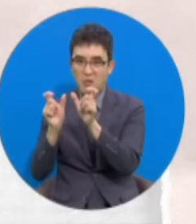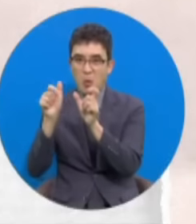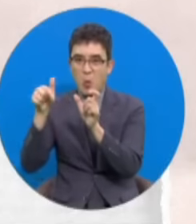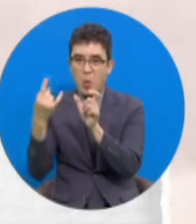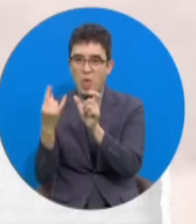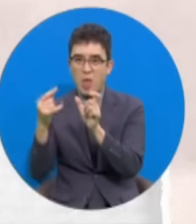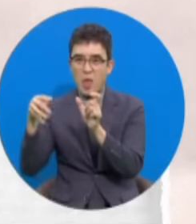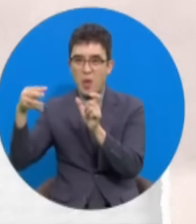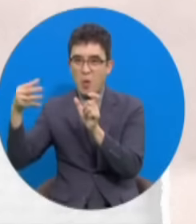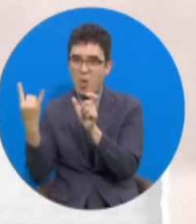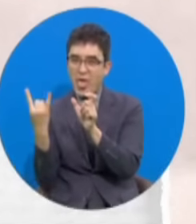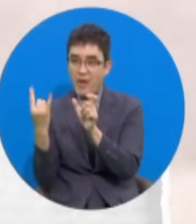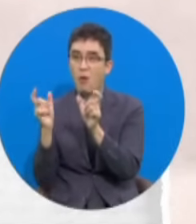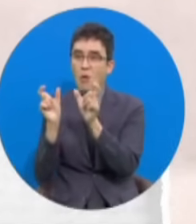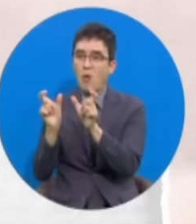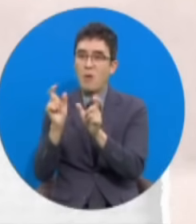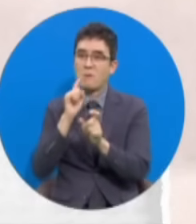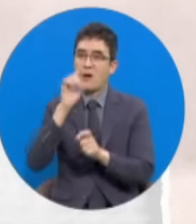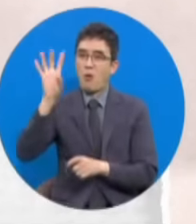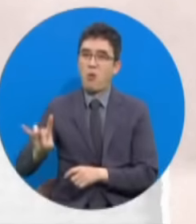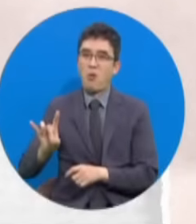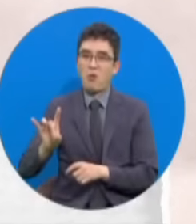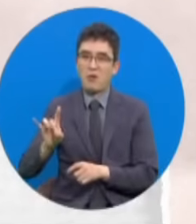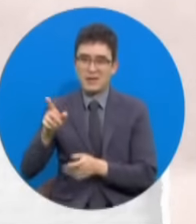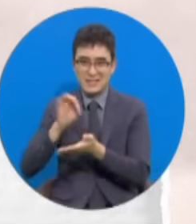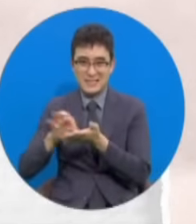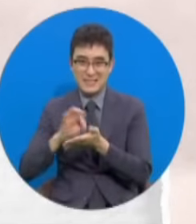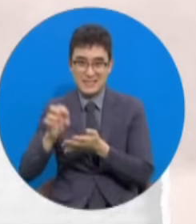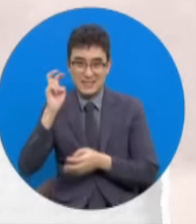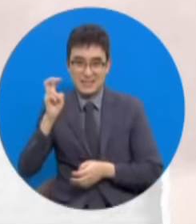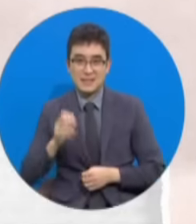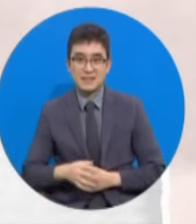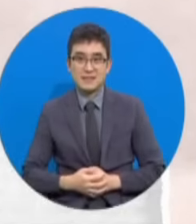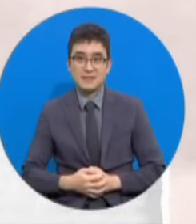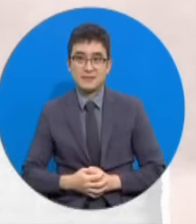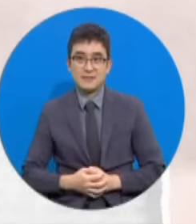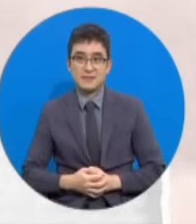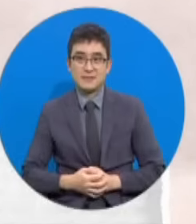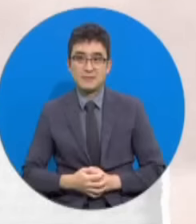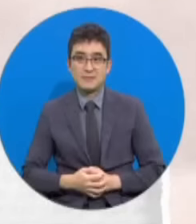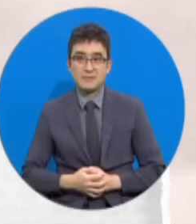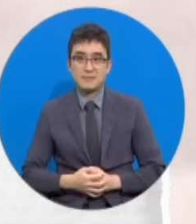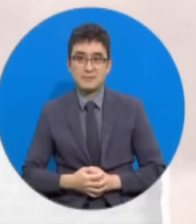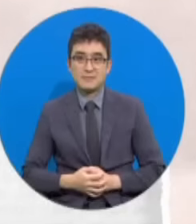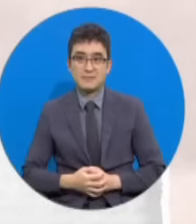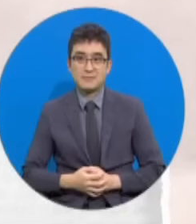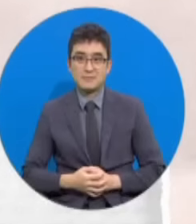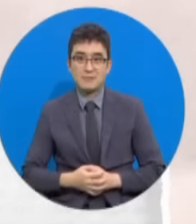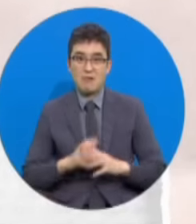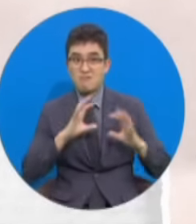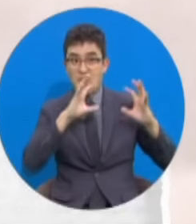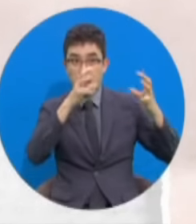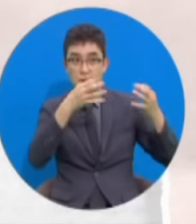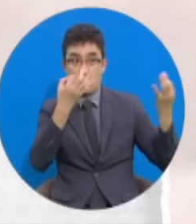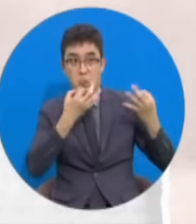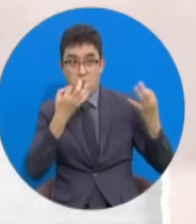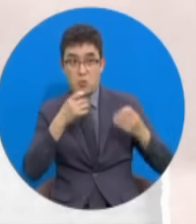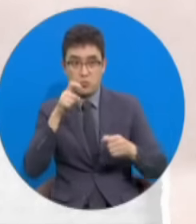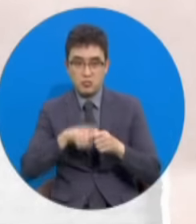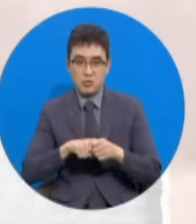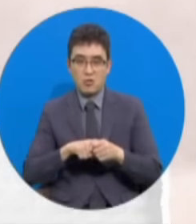대한민국. 예. 자기네들도 북한도 독자적인 국가로서 행세 받으려고 남한을 대한민국이라고 하는 거죠. 예.